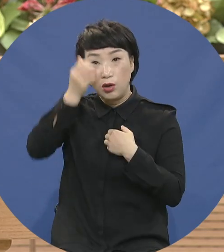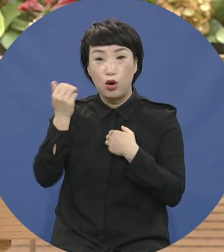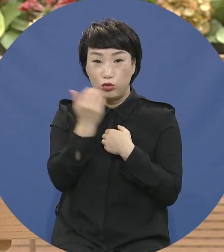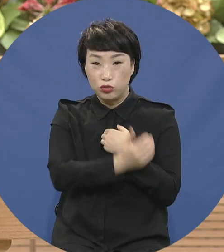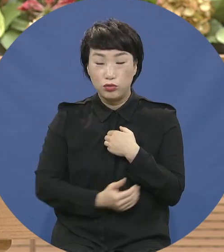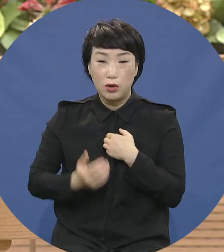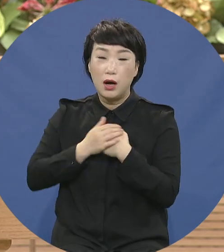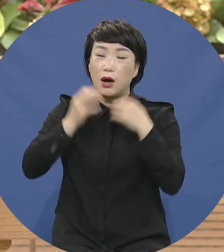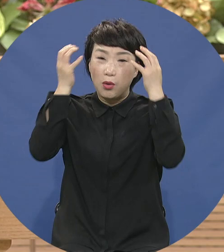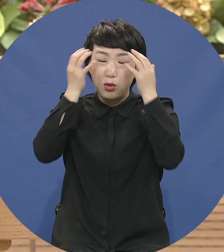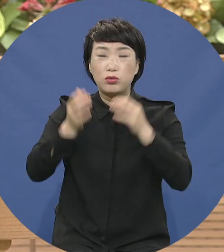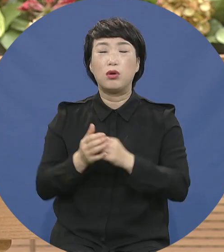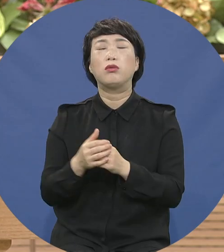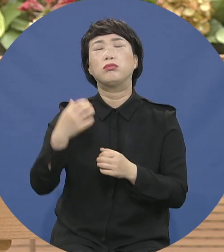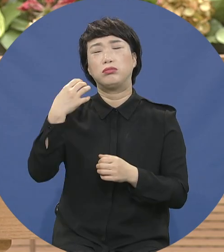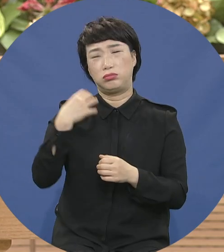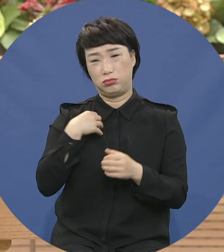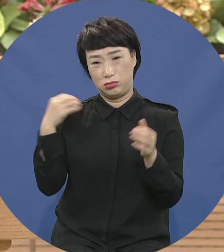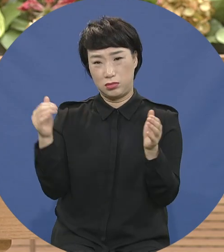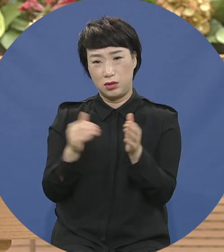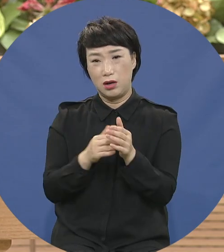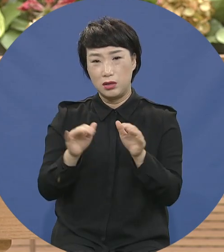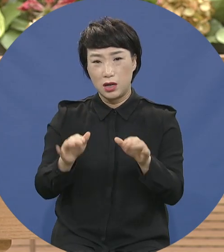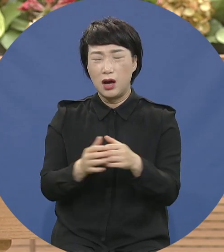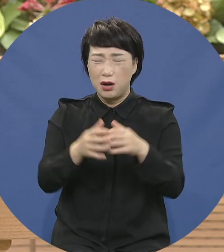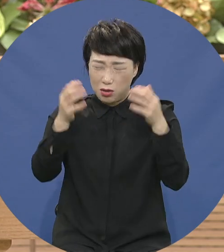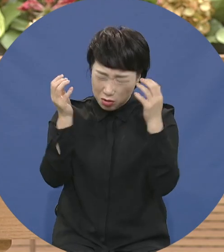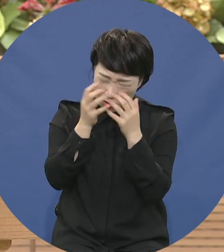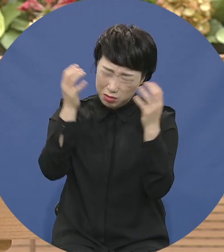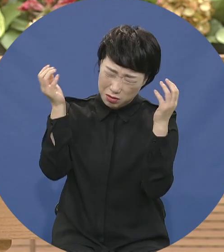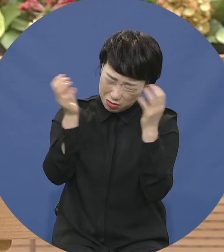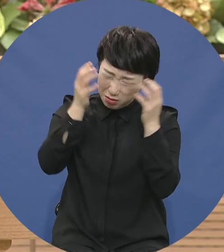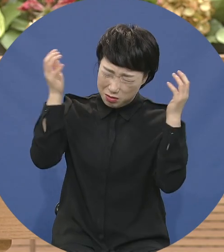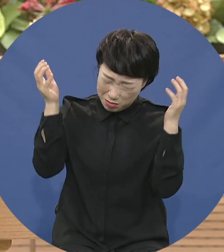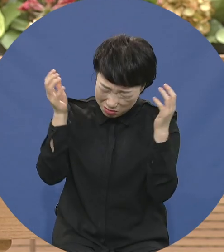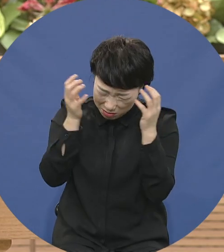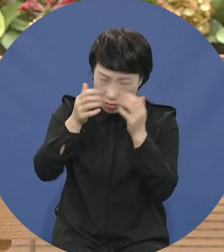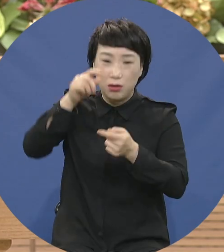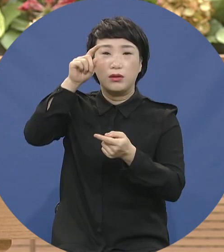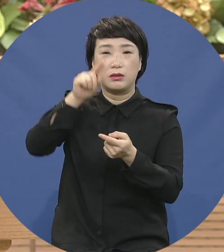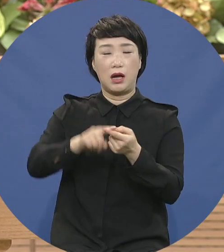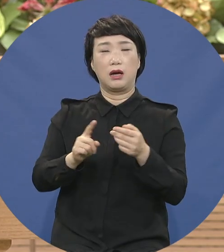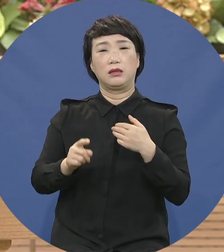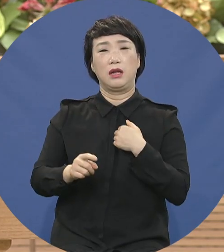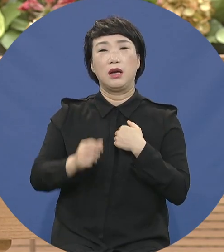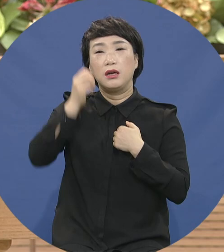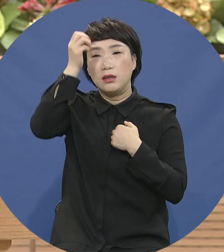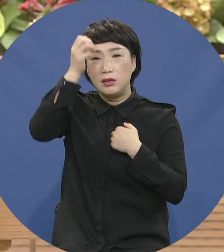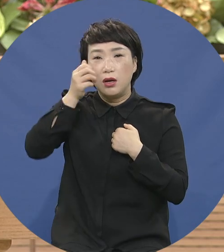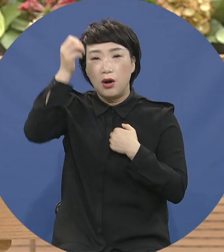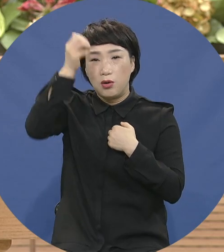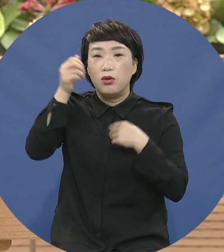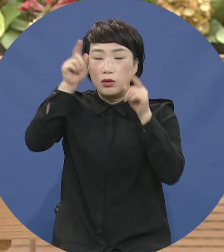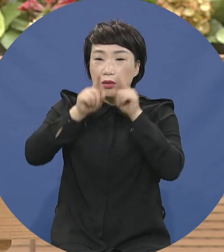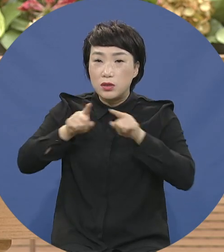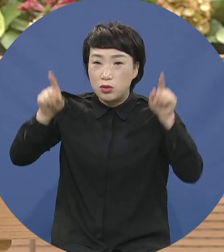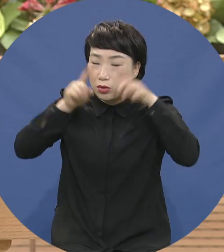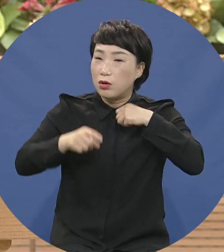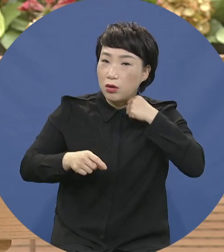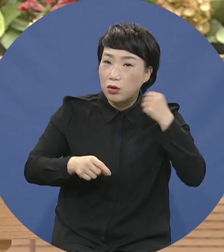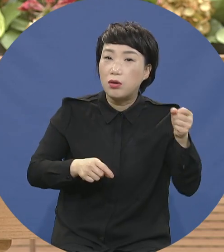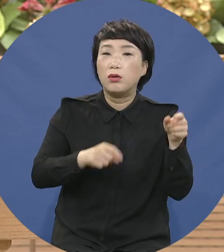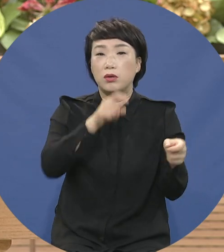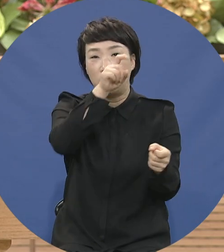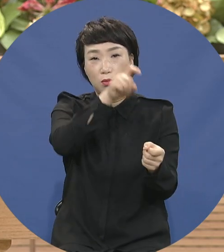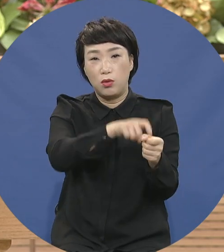영육간의 고통을 짊어지고 고통 당하다가 영혼을 지옥 보내려는 마귀